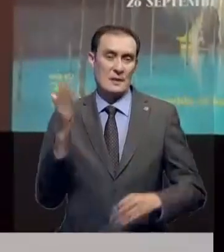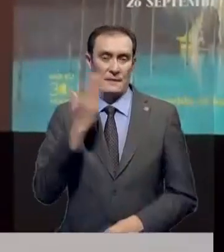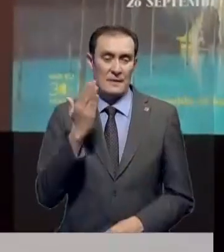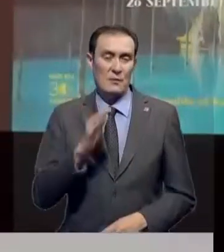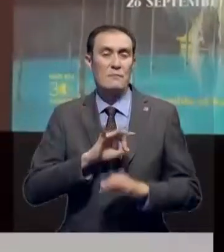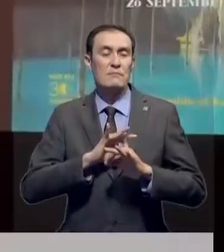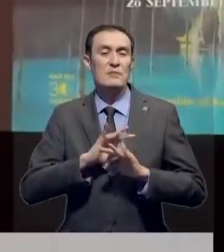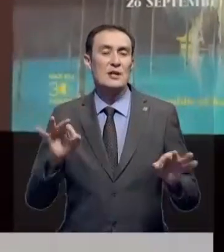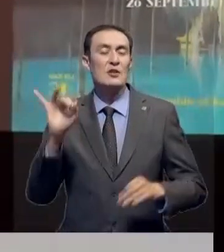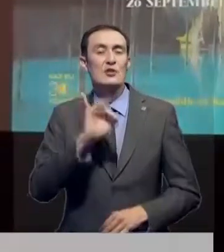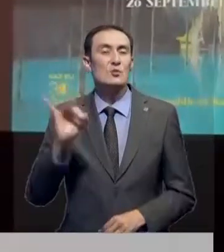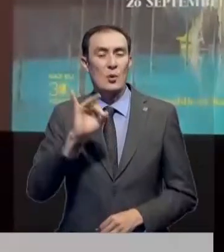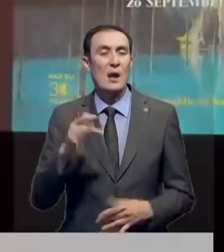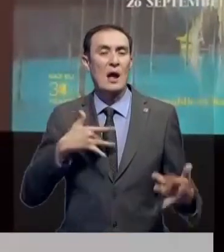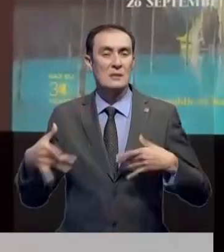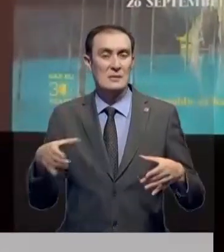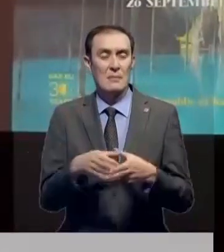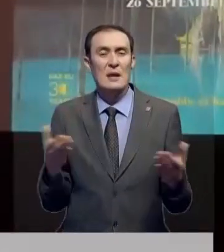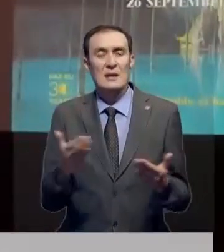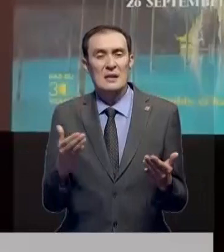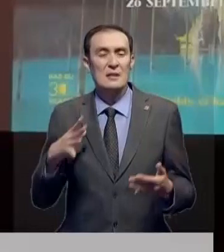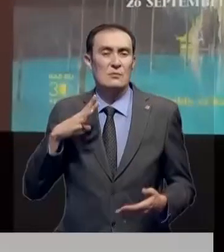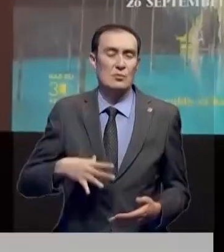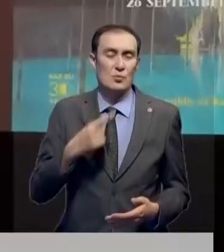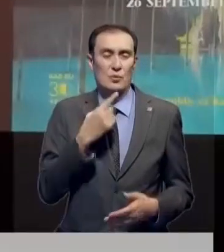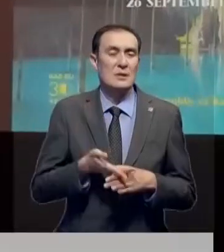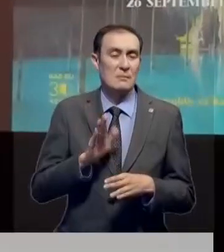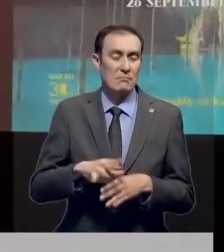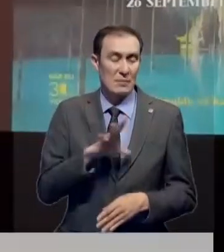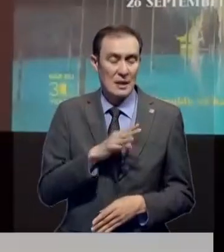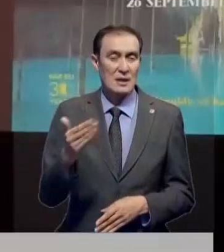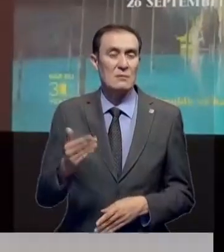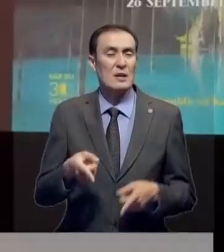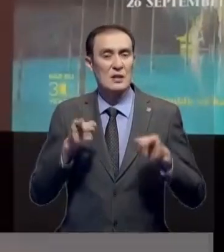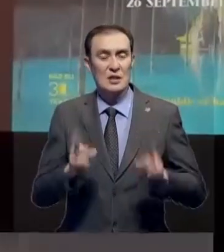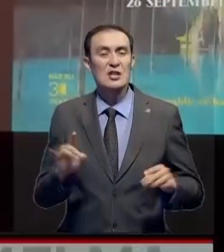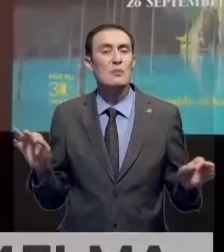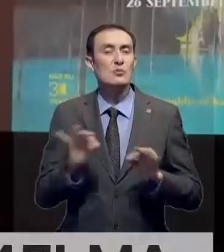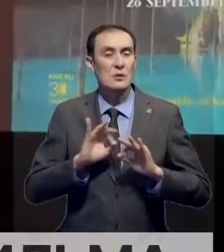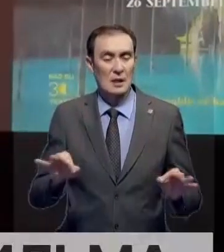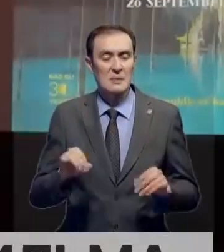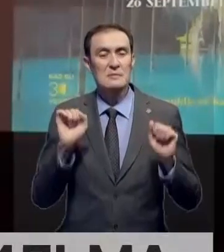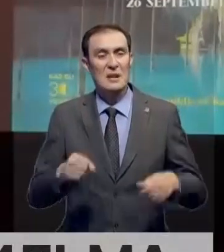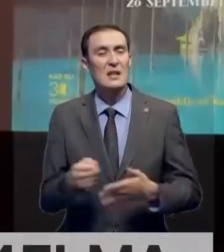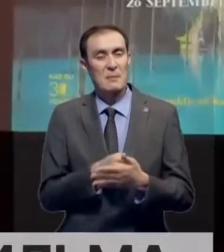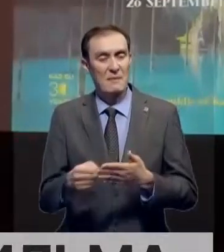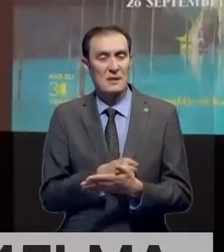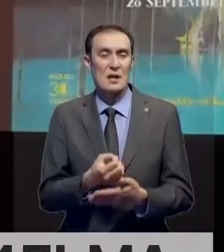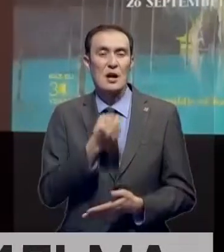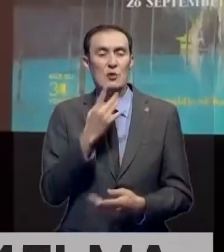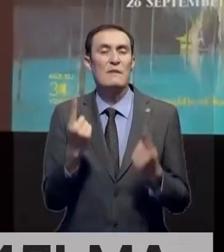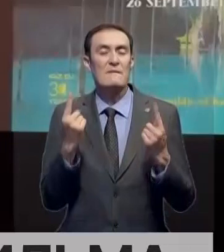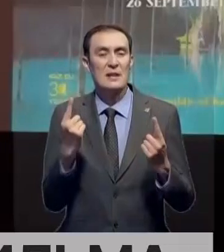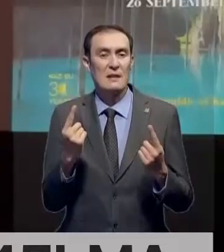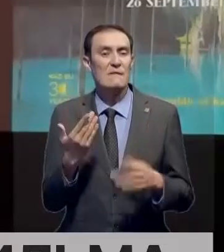о впечатляющей истории ансамбля, о том, какие преграды им пришлось преодолеть. Они были настоящими музыкантами и смогли добиться чего-то